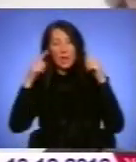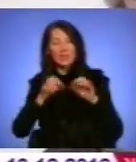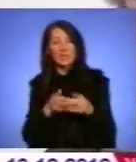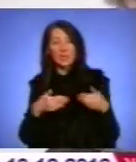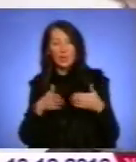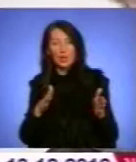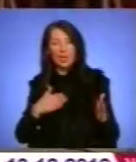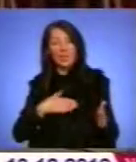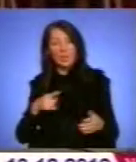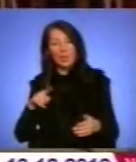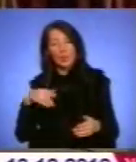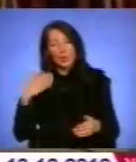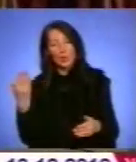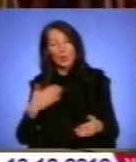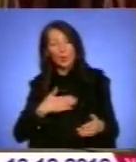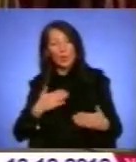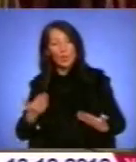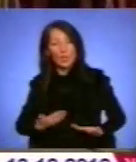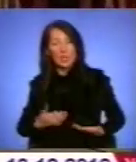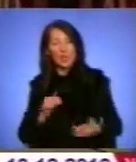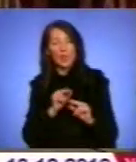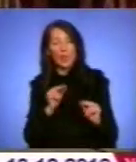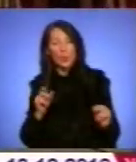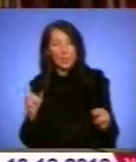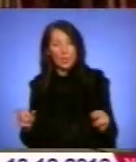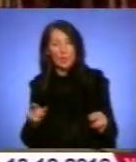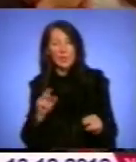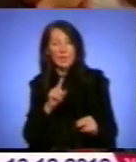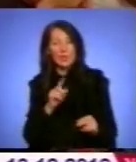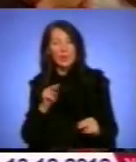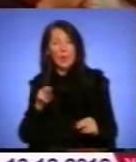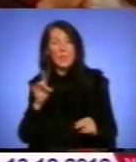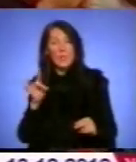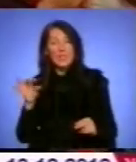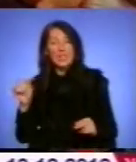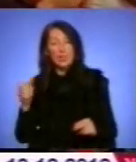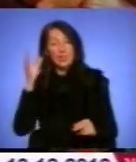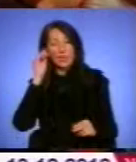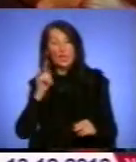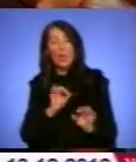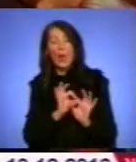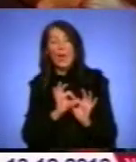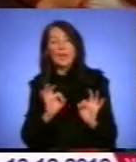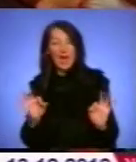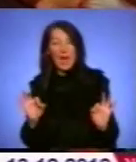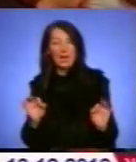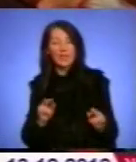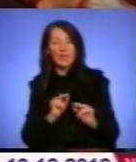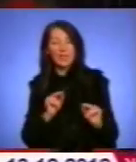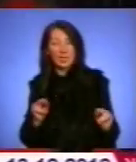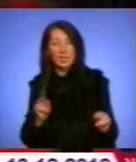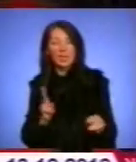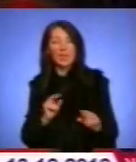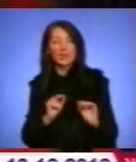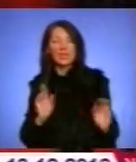сторону нашого буття. Учні Зиновії Присухіної вважають, що ідеальний педагог – той, який вчить не лише фахово, а й допомагає у житті.